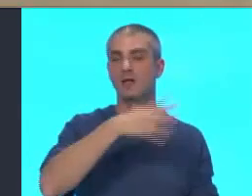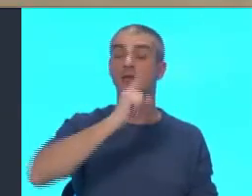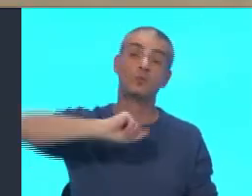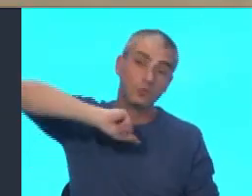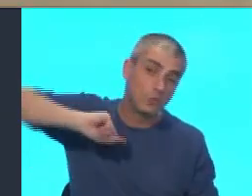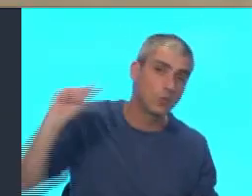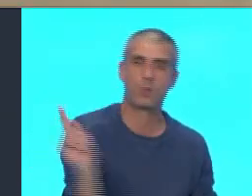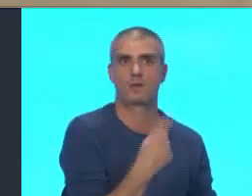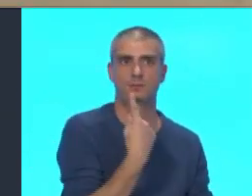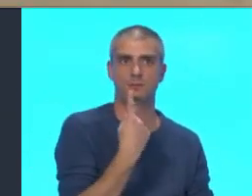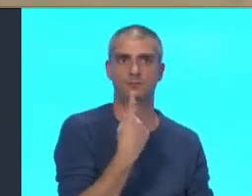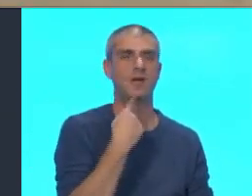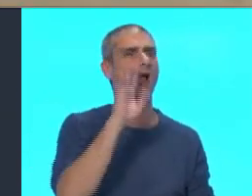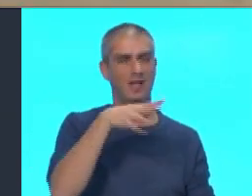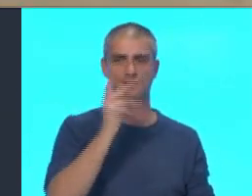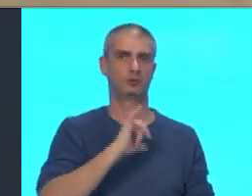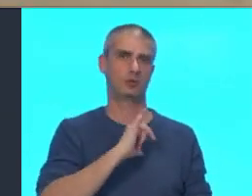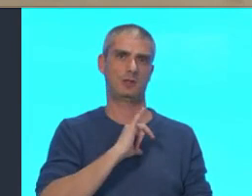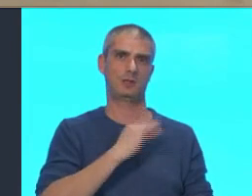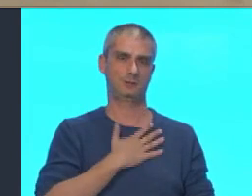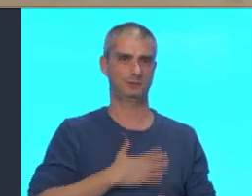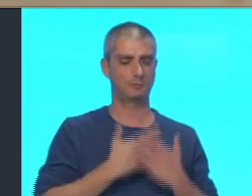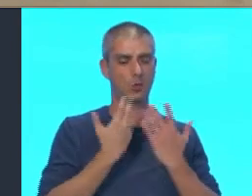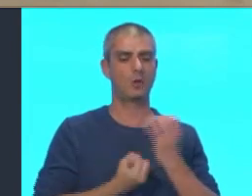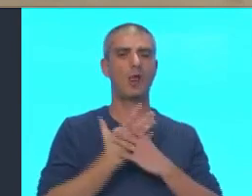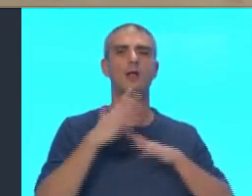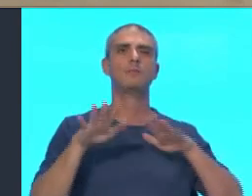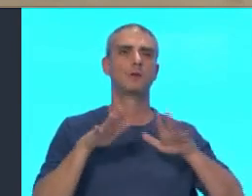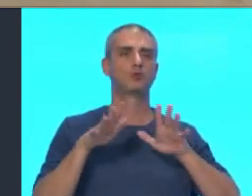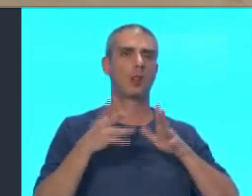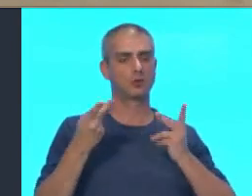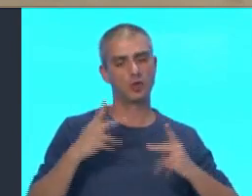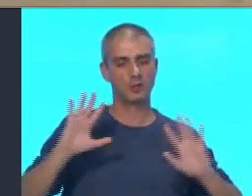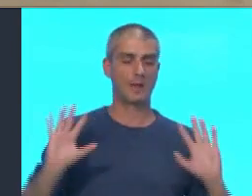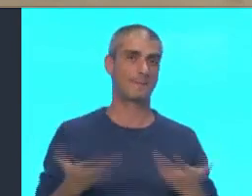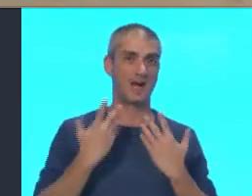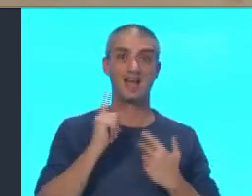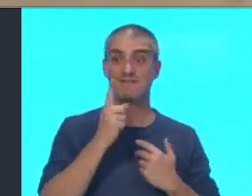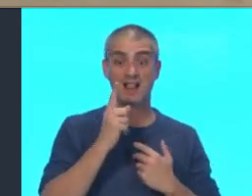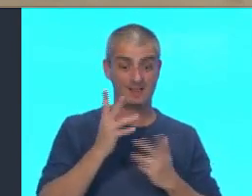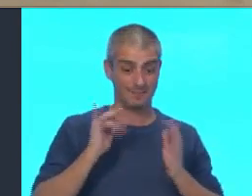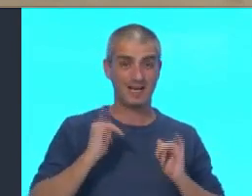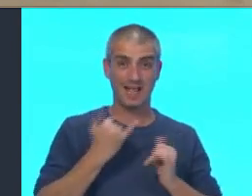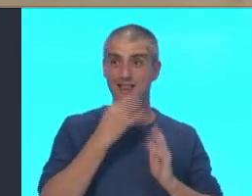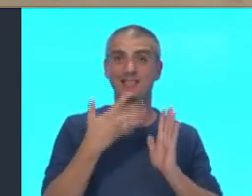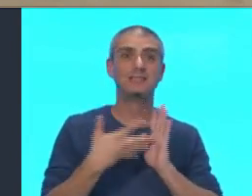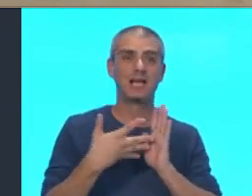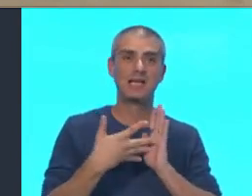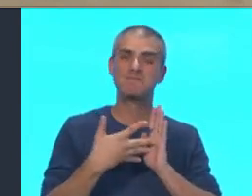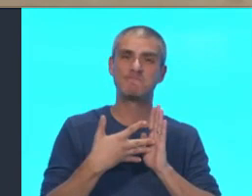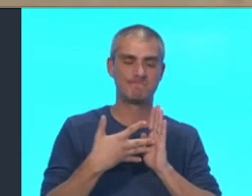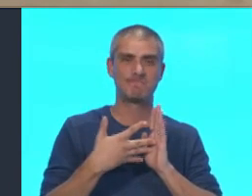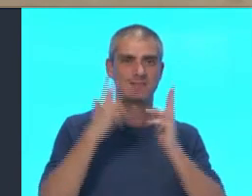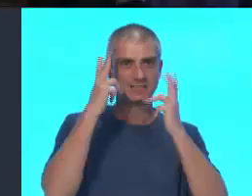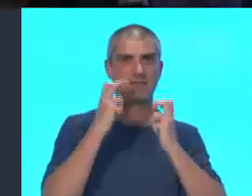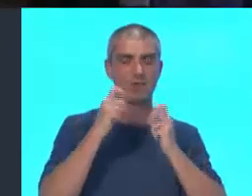todos. לקטלנים יש אינטרס ברור להקים ממשלה וכמה שיותר מהר, אבל אם יתממשו הסקרים, הרי שצפוי לנו